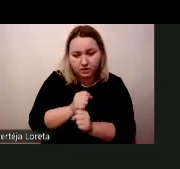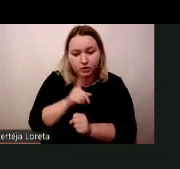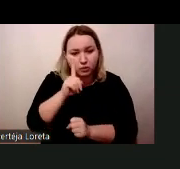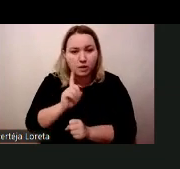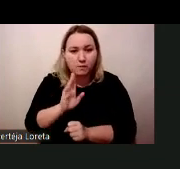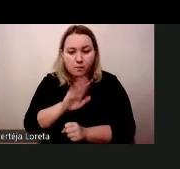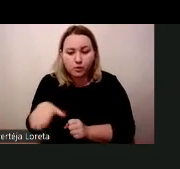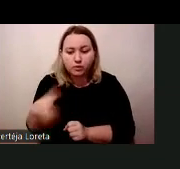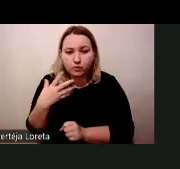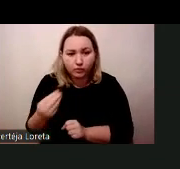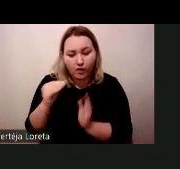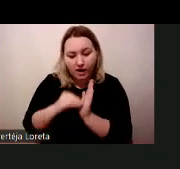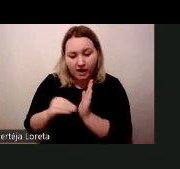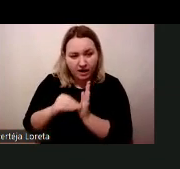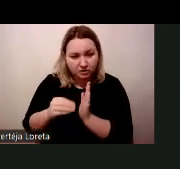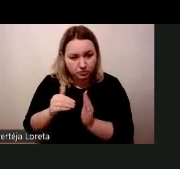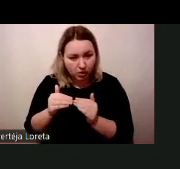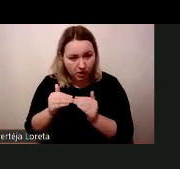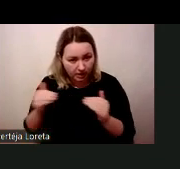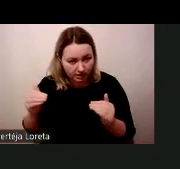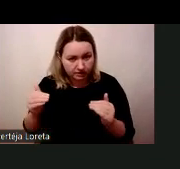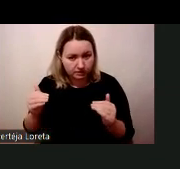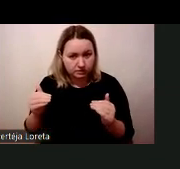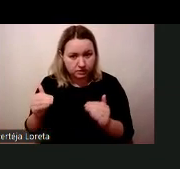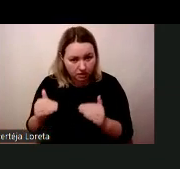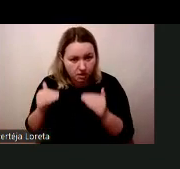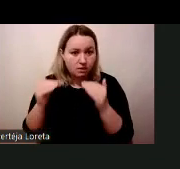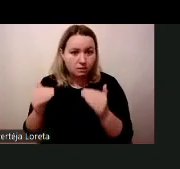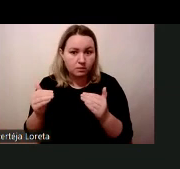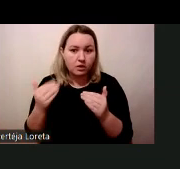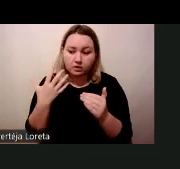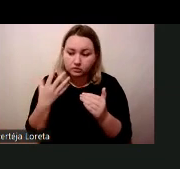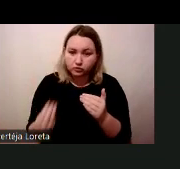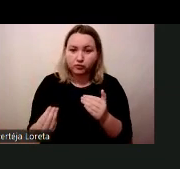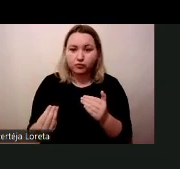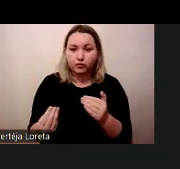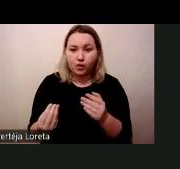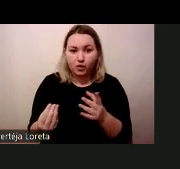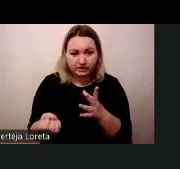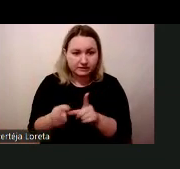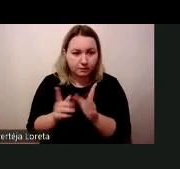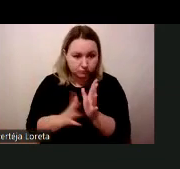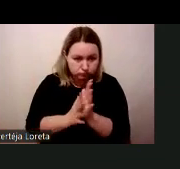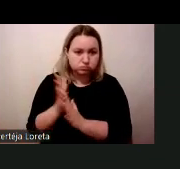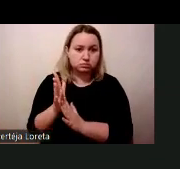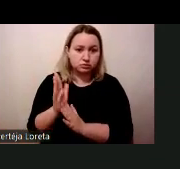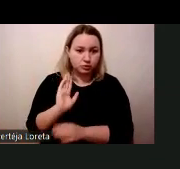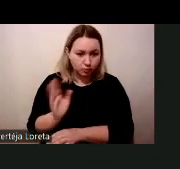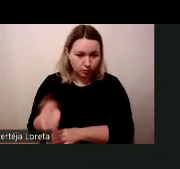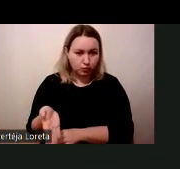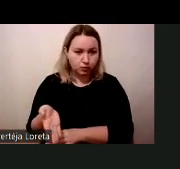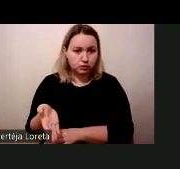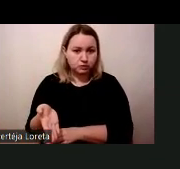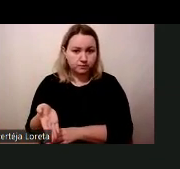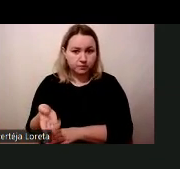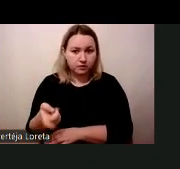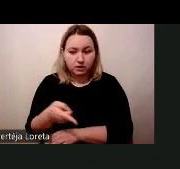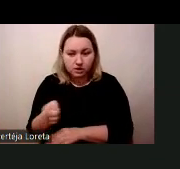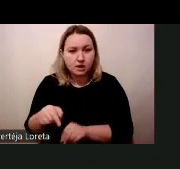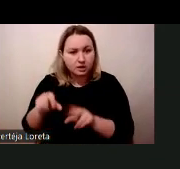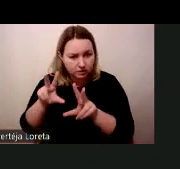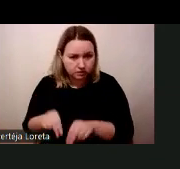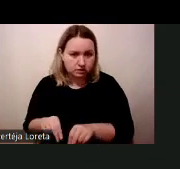raštingumas reikštų jų tokį patobulėjimą, kad jie iš tikrųjų taptų,